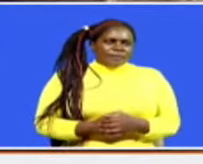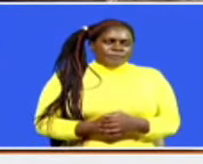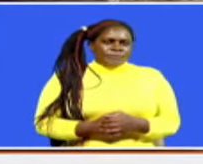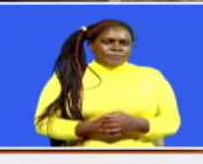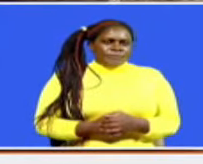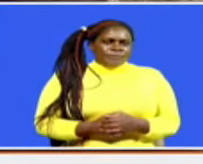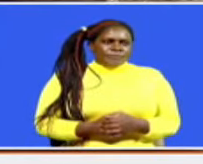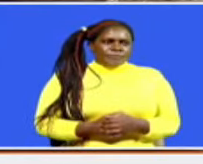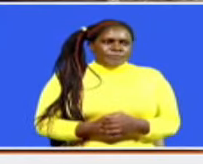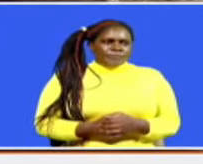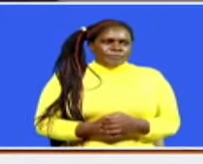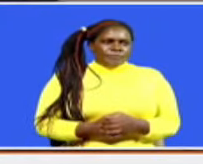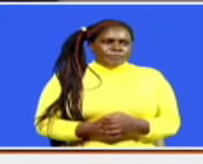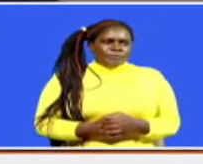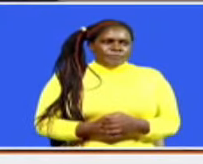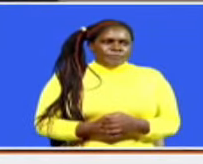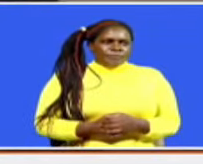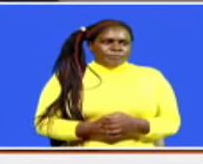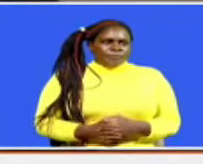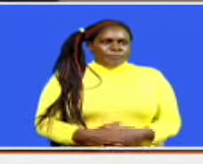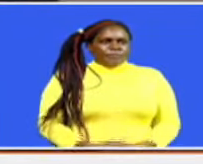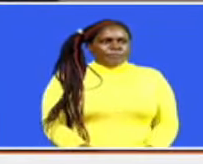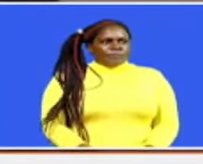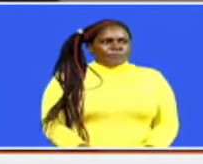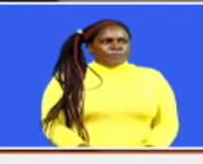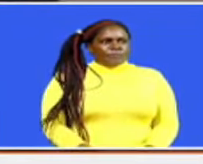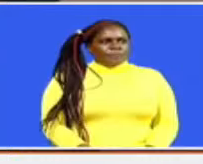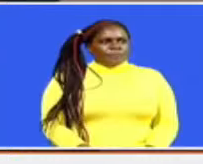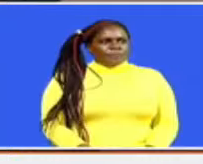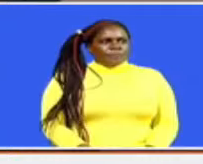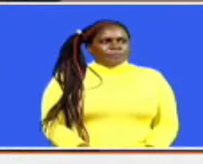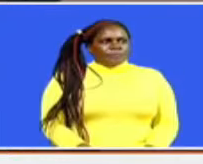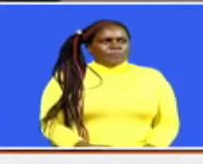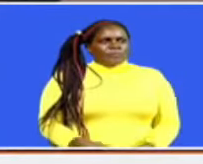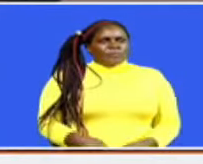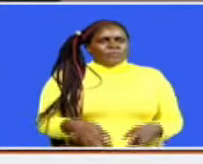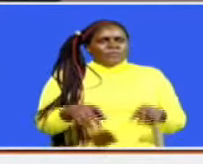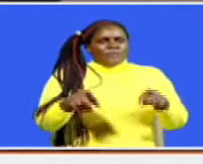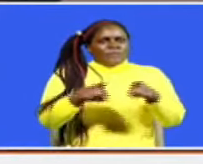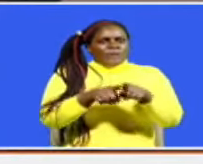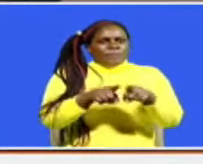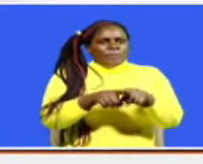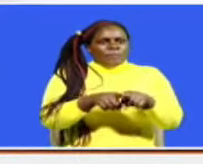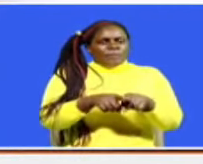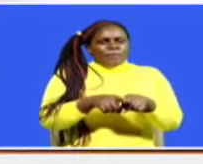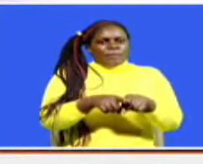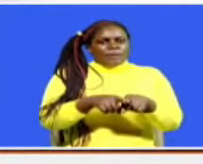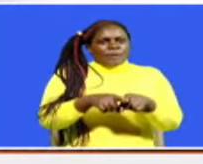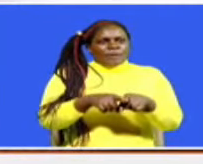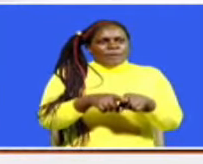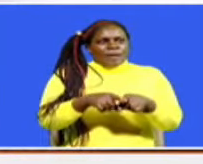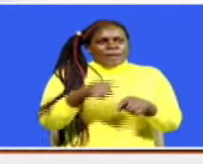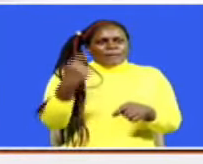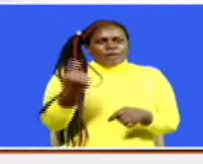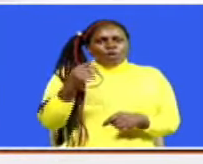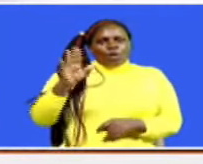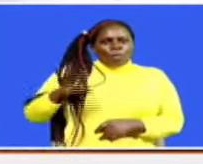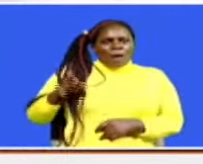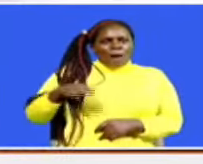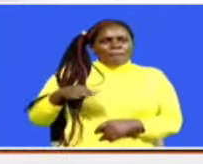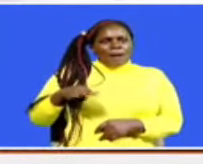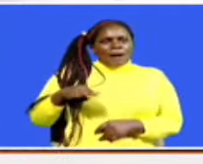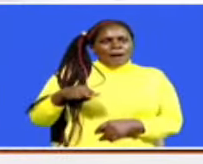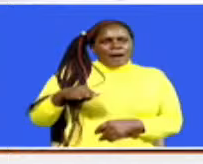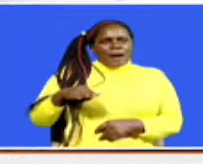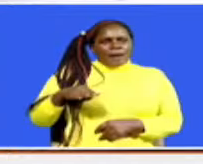that this is a murder. Sharon Wanyota, a twin sister of the late Wanyota, said that a single mother had